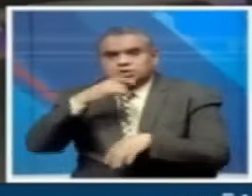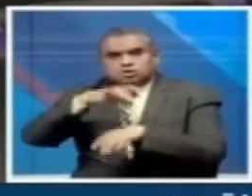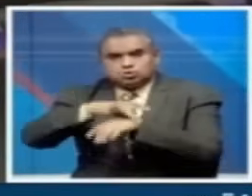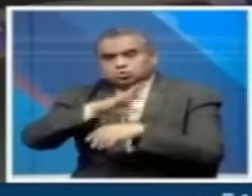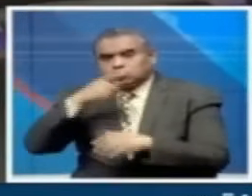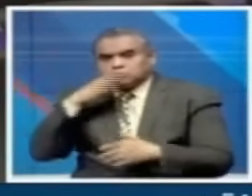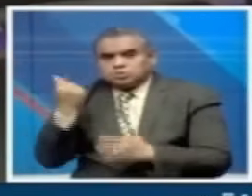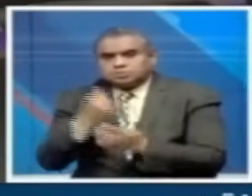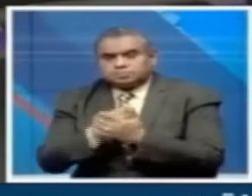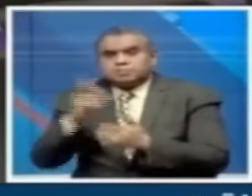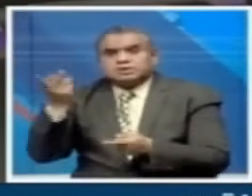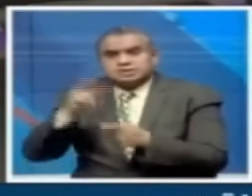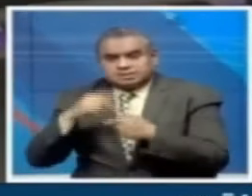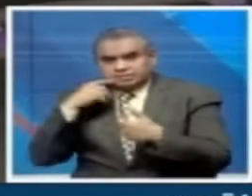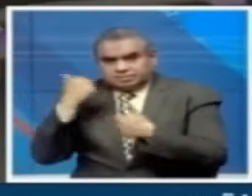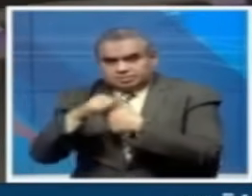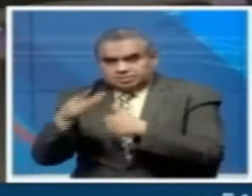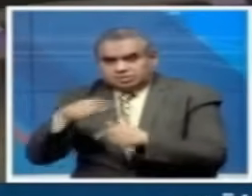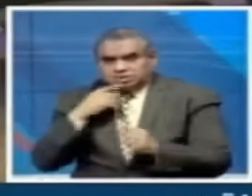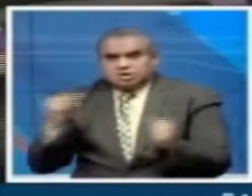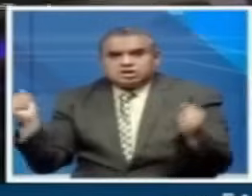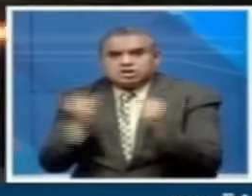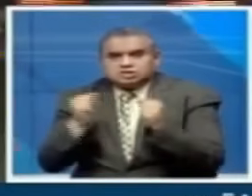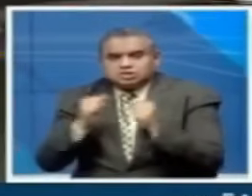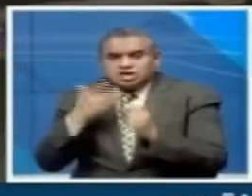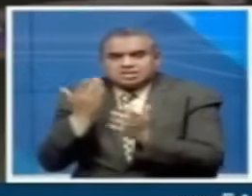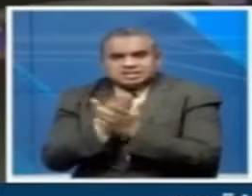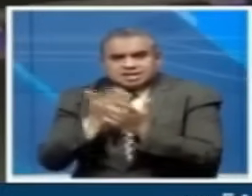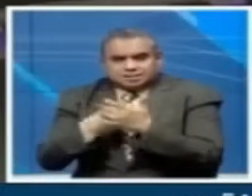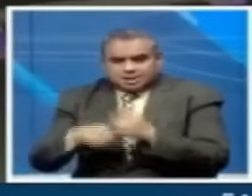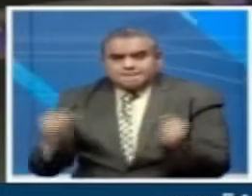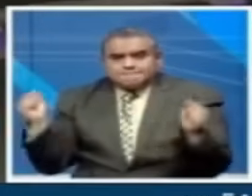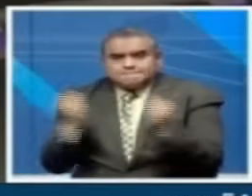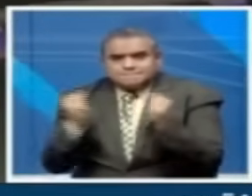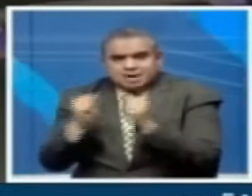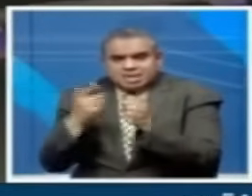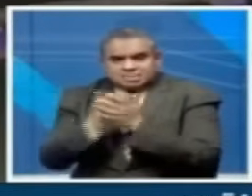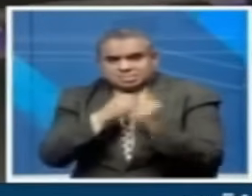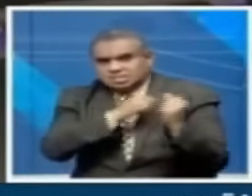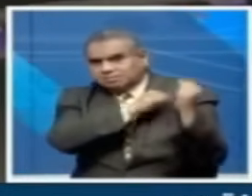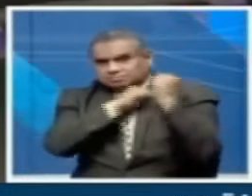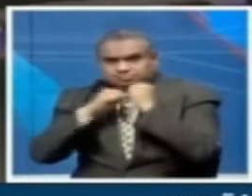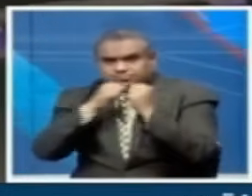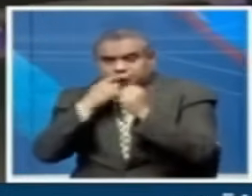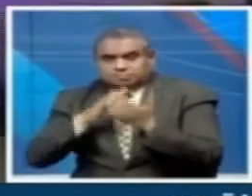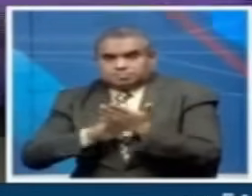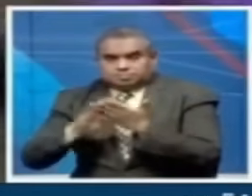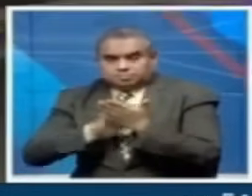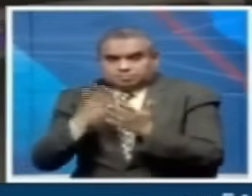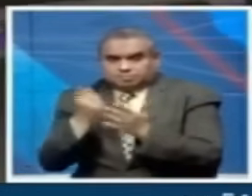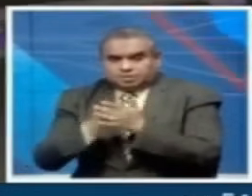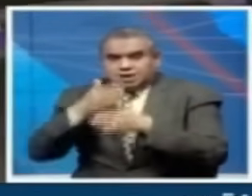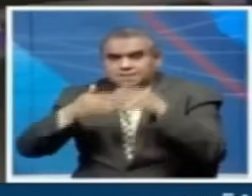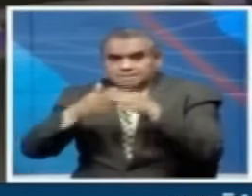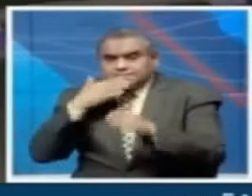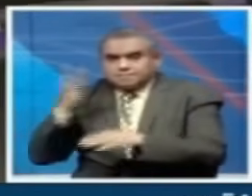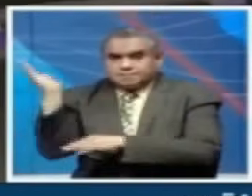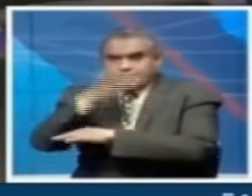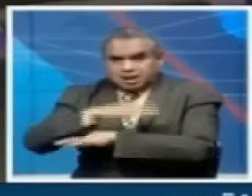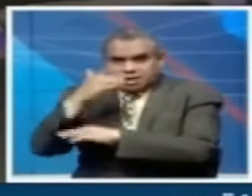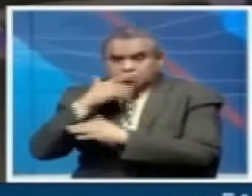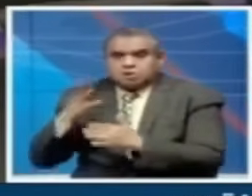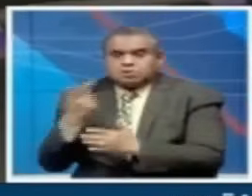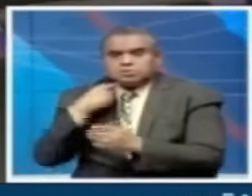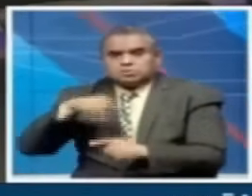الطبية. فيما يخص الشتاء والأجواء الخاصة بالنازحين وتهدم عدد كبير من المنازل في قطاع غزة، فقد